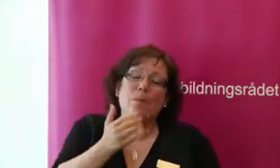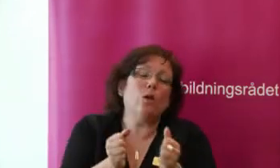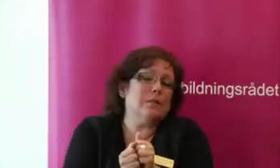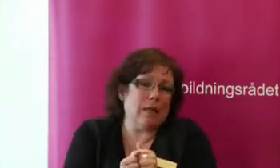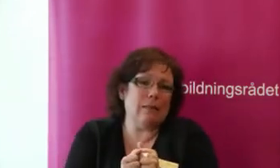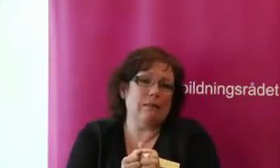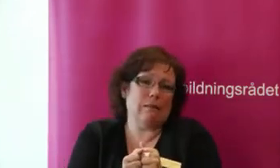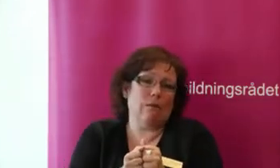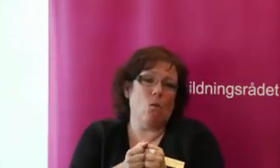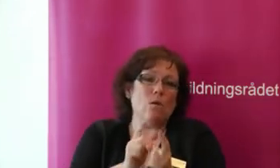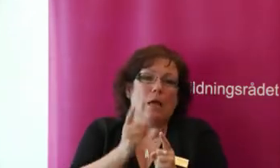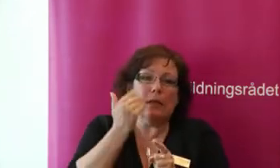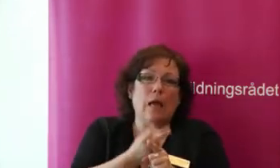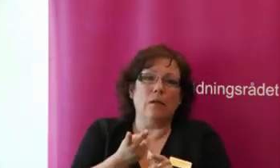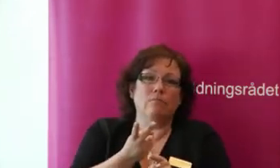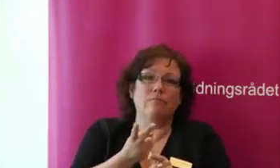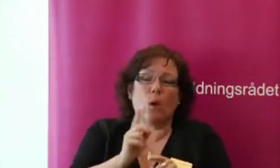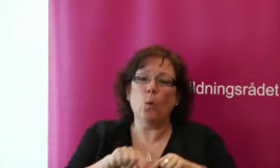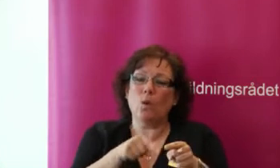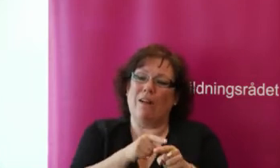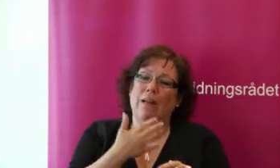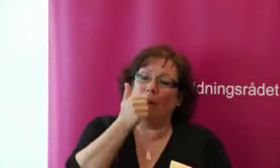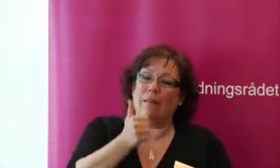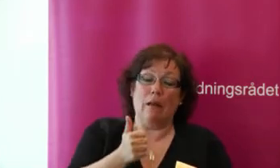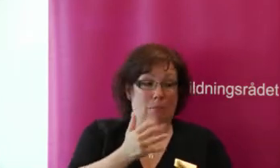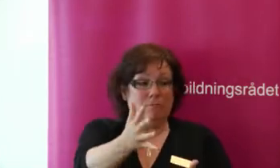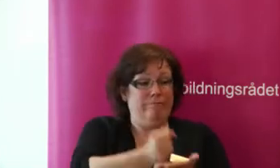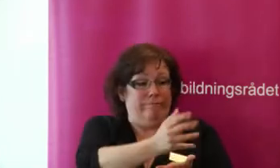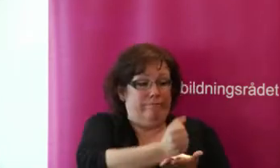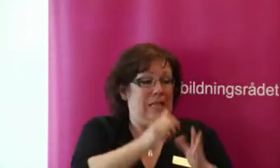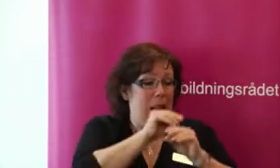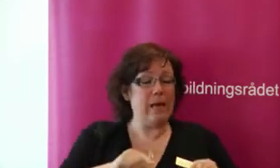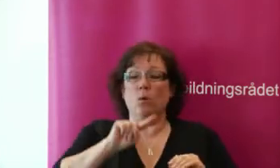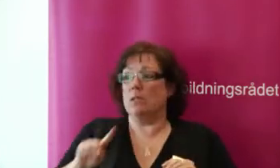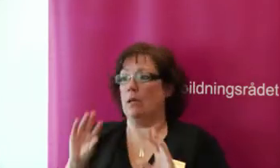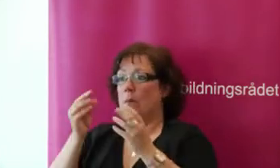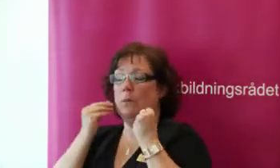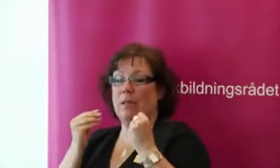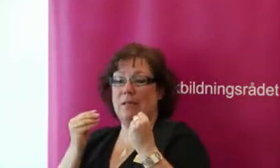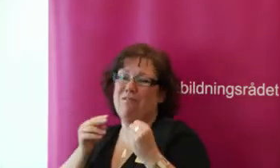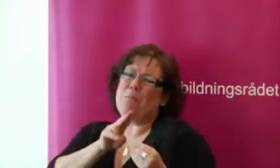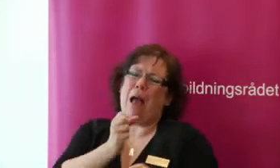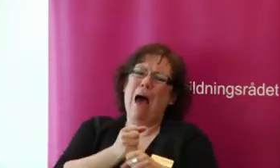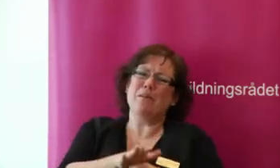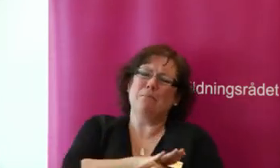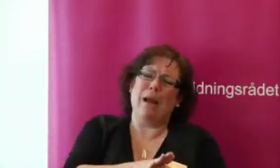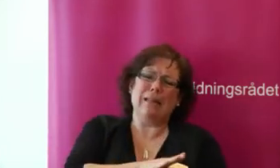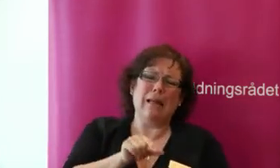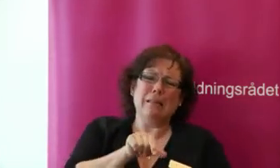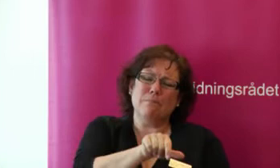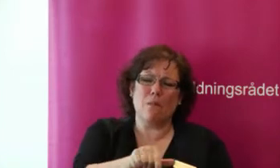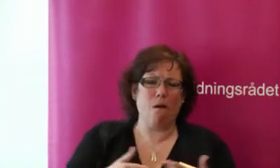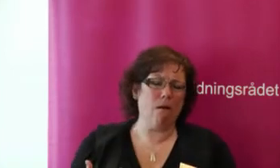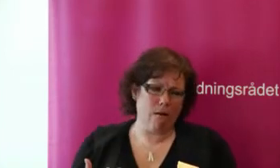det ännu tydligare, att man kan anställa lärare men sen kan man gå utbildningen. Eftersom arbetsmarknaden är ganska smal så är det rätt svårt att rekrytera